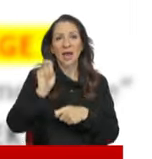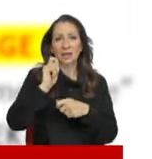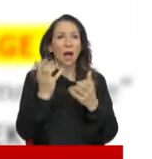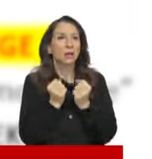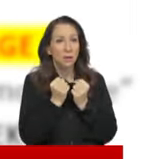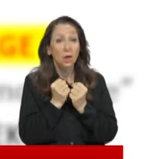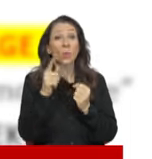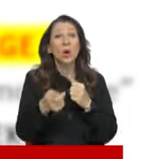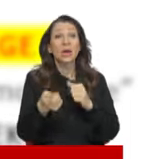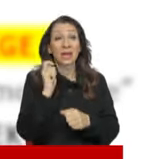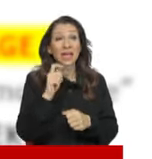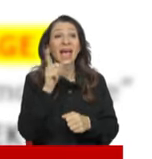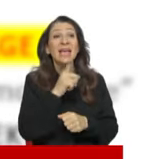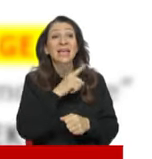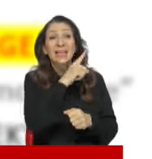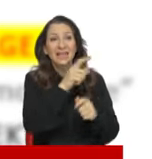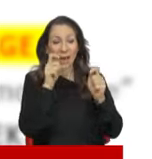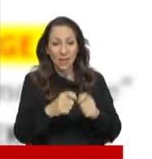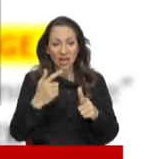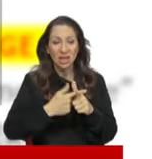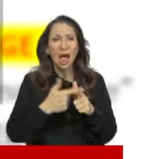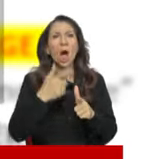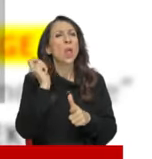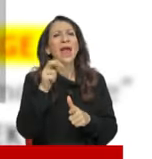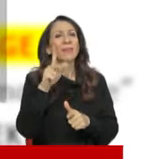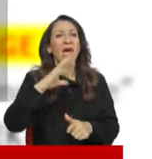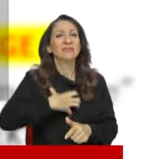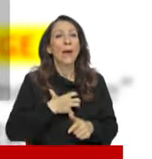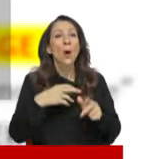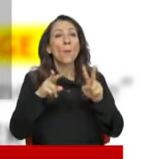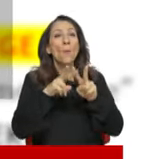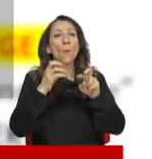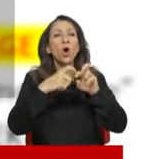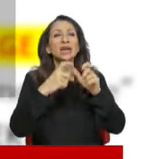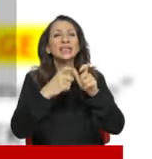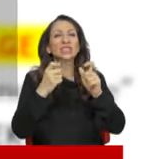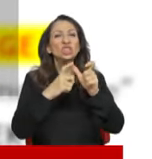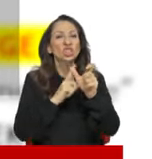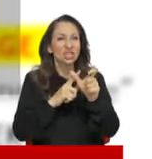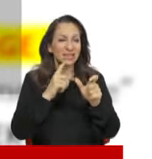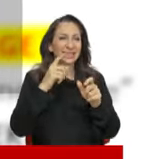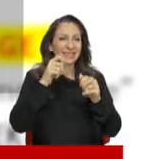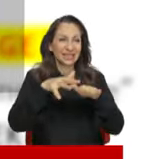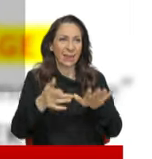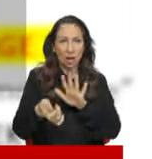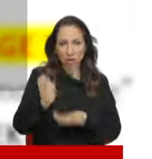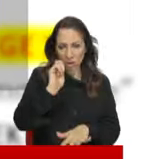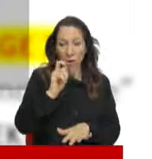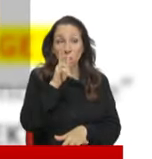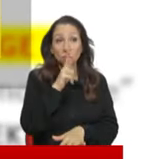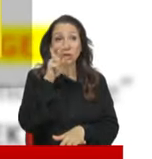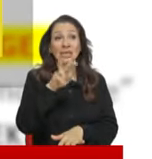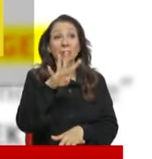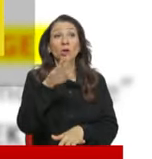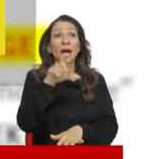çekilmiştir bu Kredi İngiltere'de uygulanan kira öder gibi ev sahibi olunan mortgage sistemiyle çekilmiş olup 384